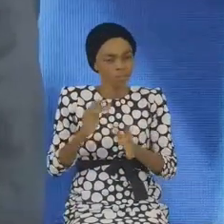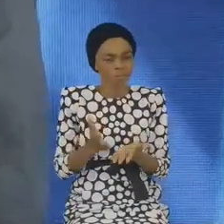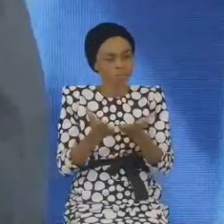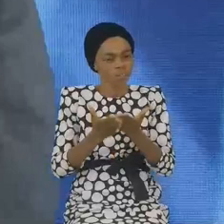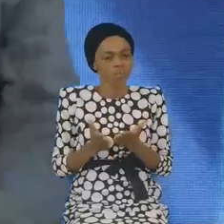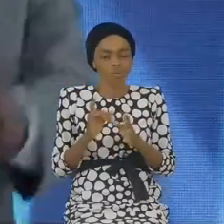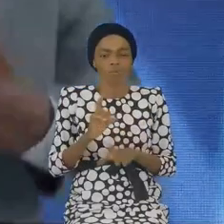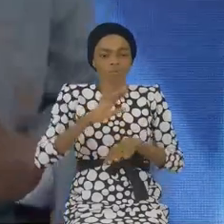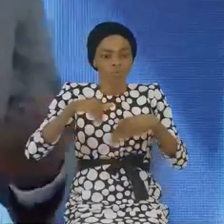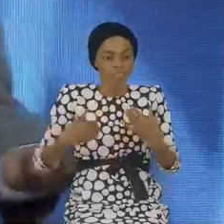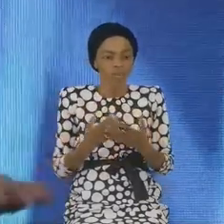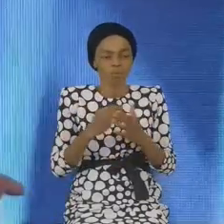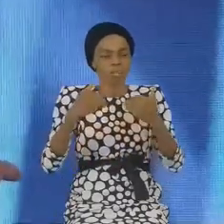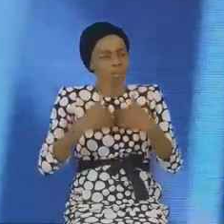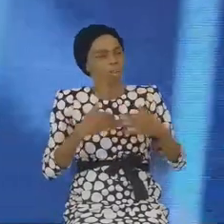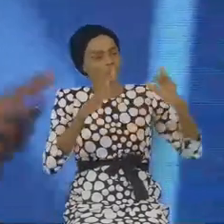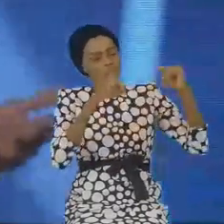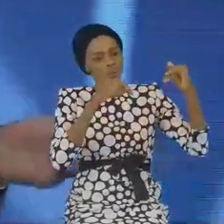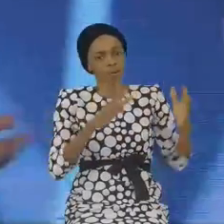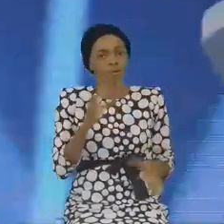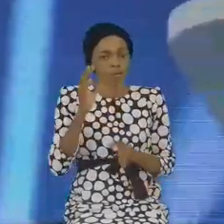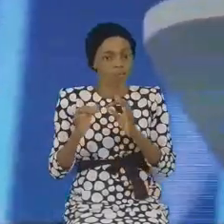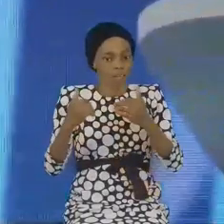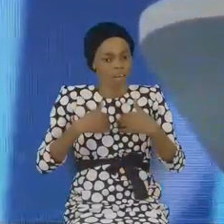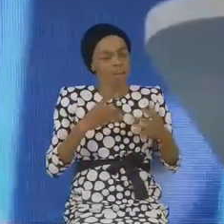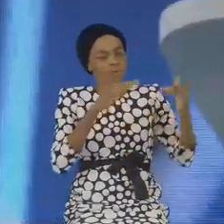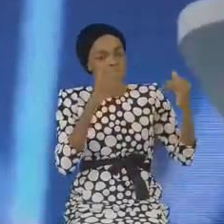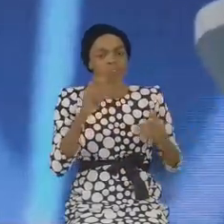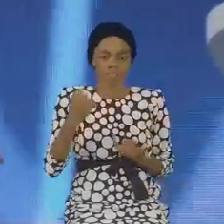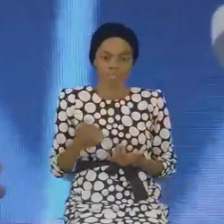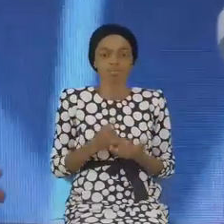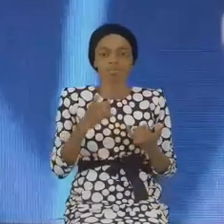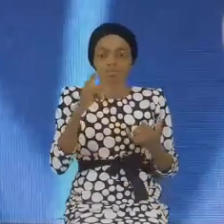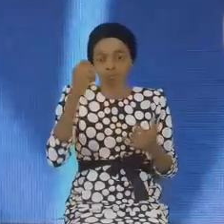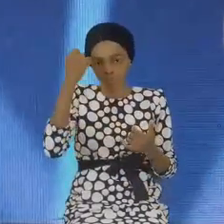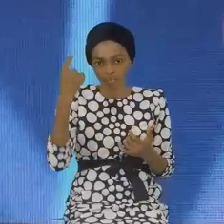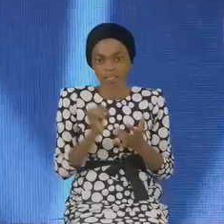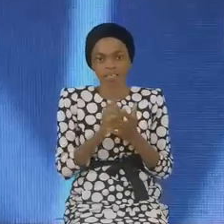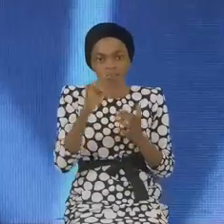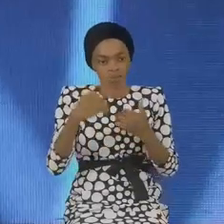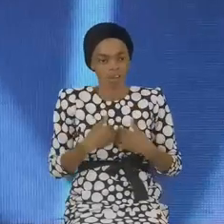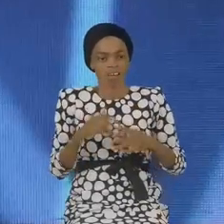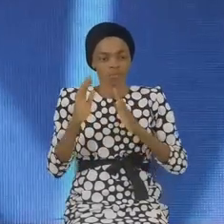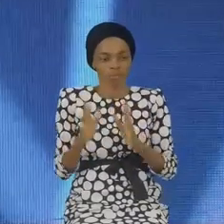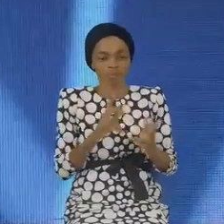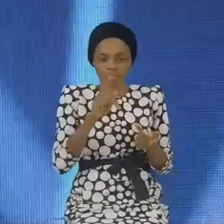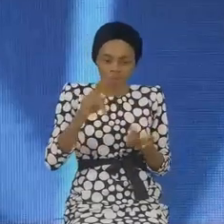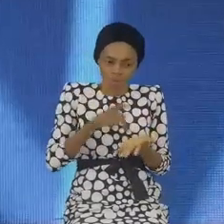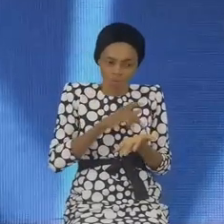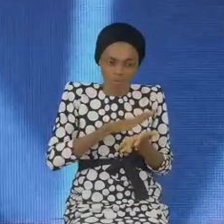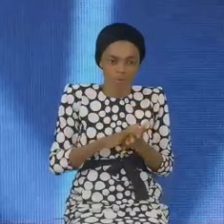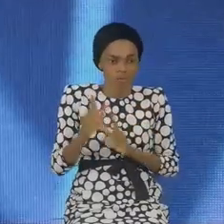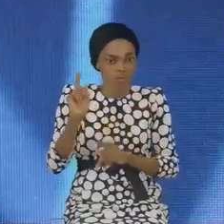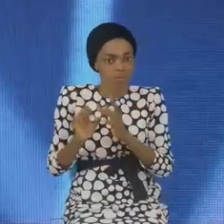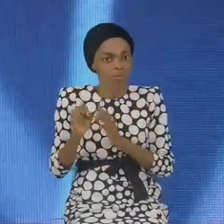comment pourront-ils avoir l'espérance? Alors, s'ils ont l'espérance, ils comprendront qu'ils doivent se préparer. Nous devons préparer un peuple purifié